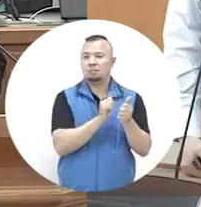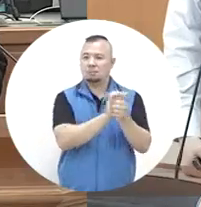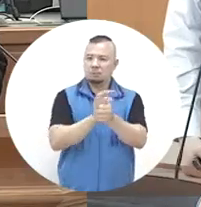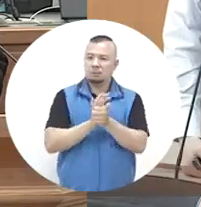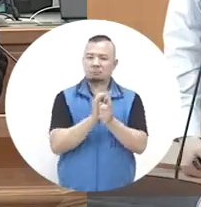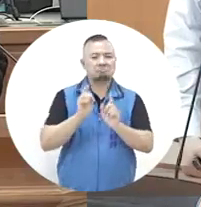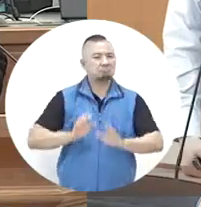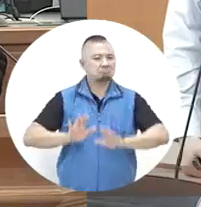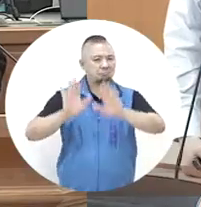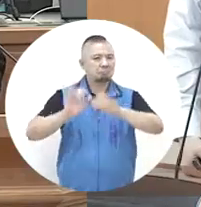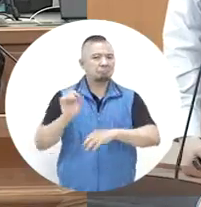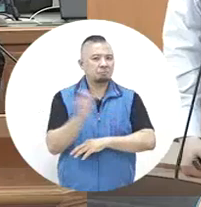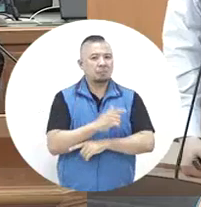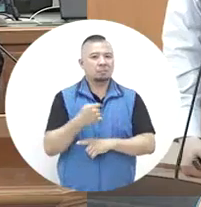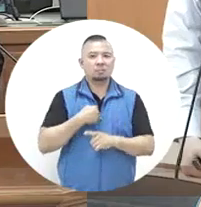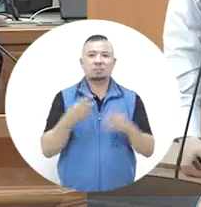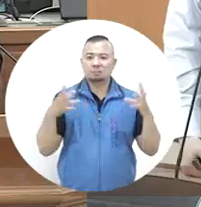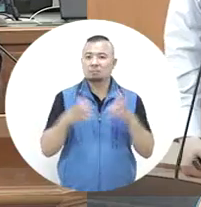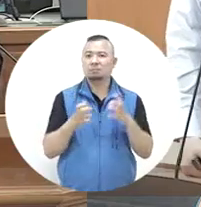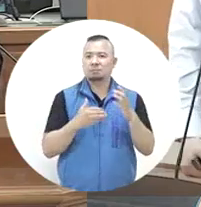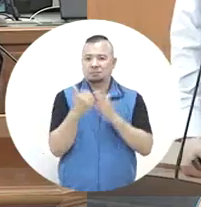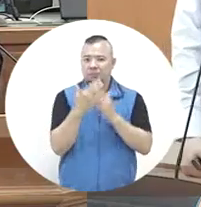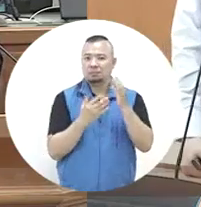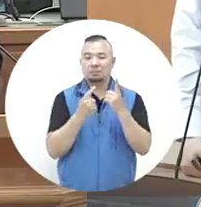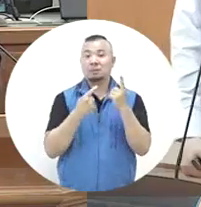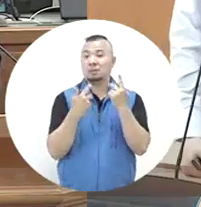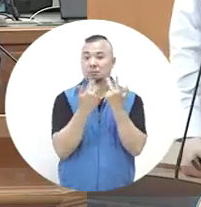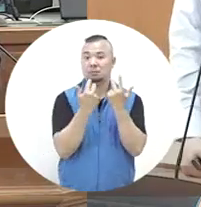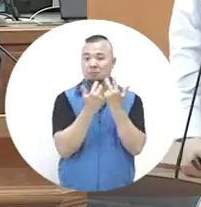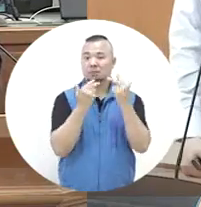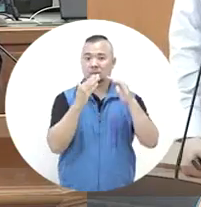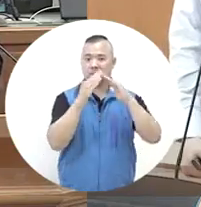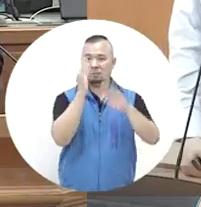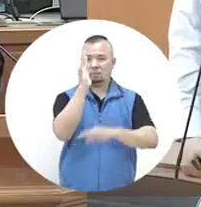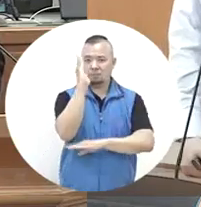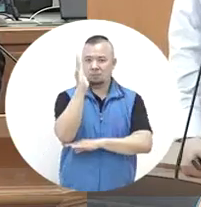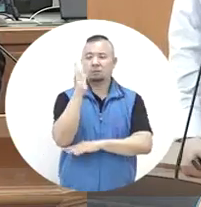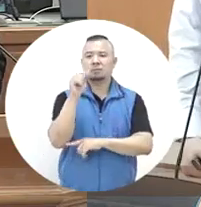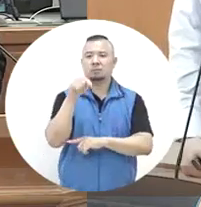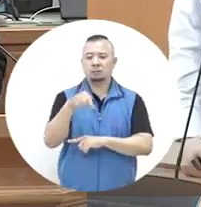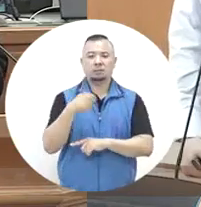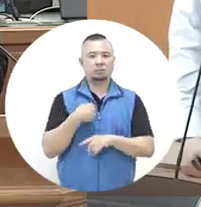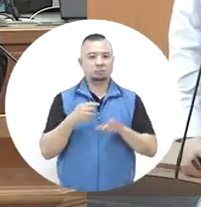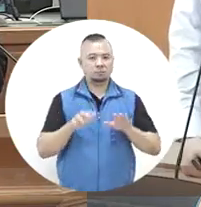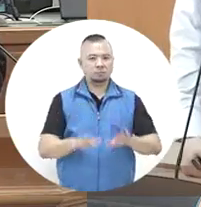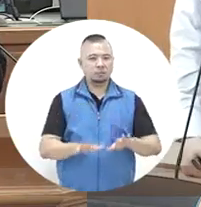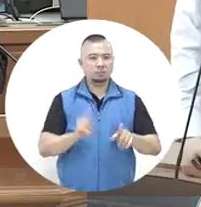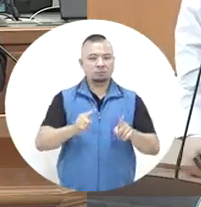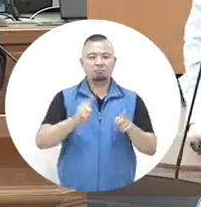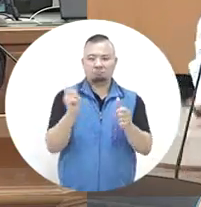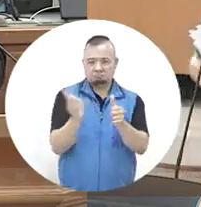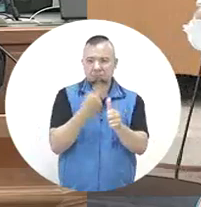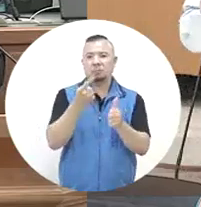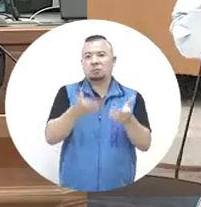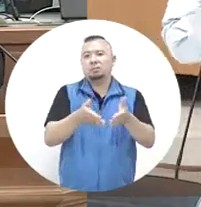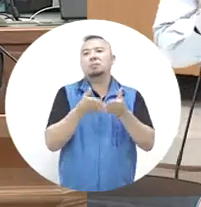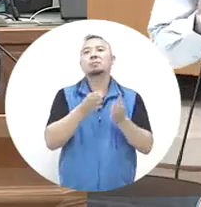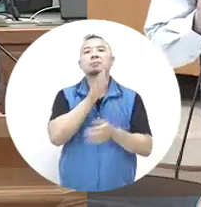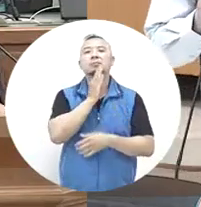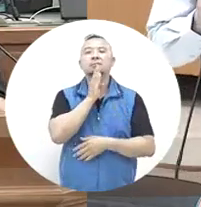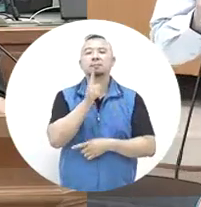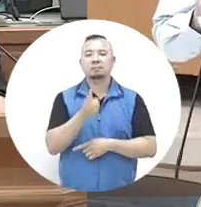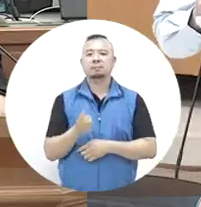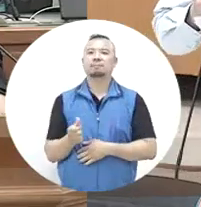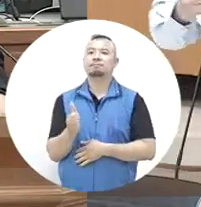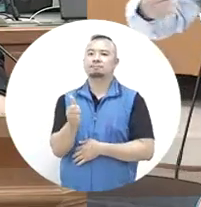作战，所以新北市的市政绝对是我现阶段最重要的工作。 好，好，谢谢市长。